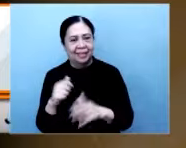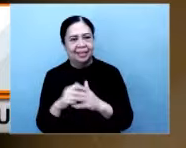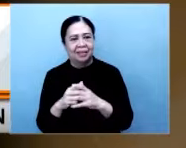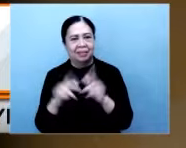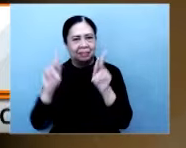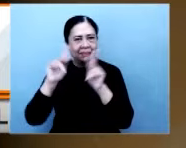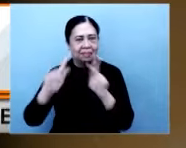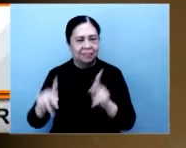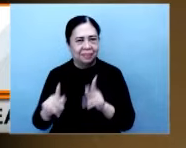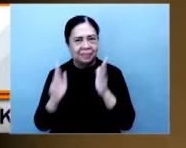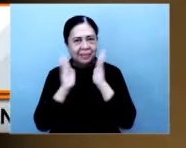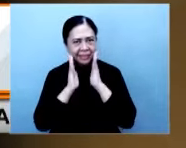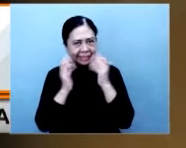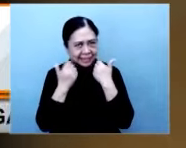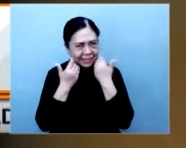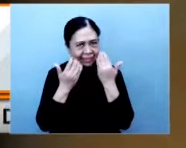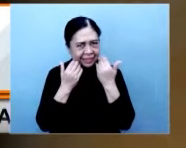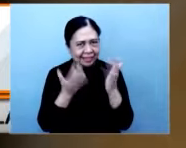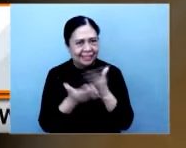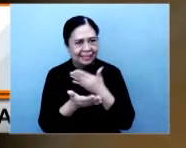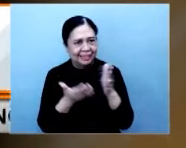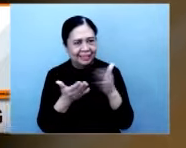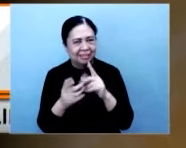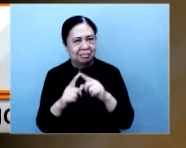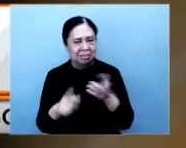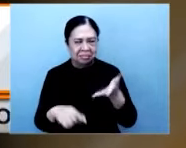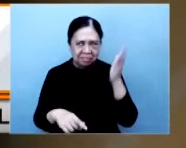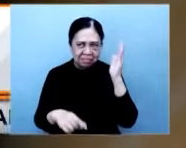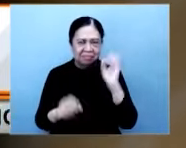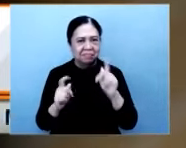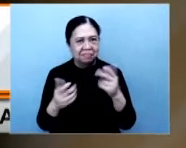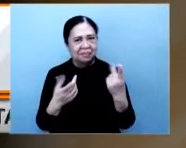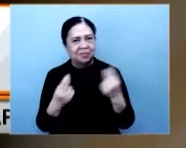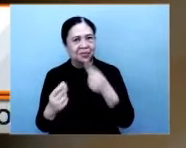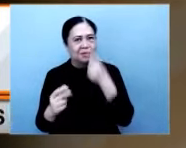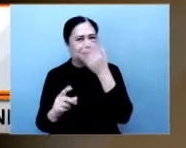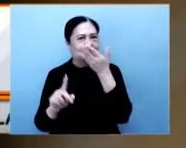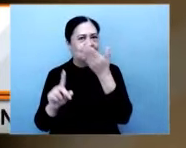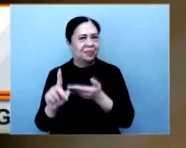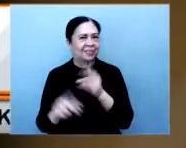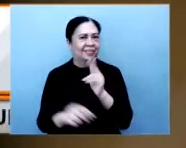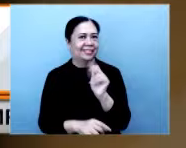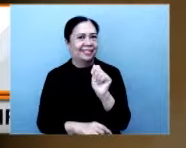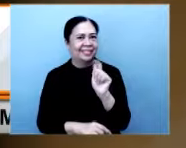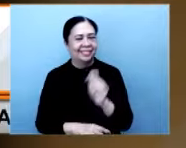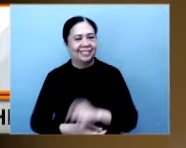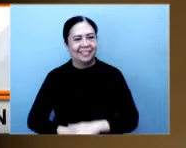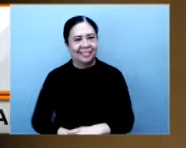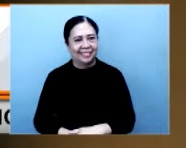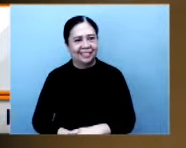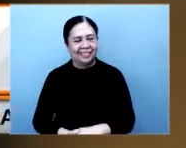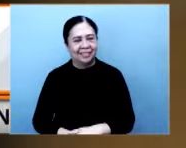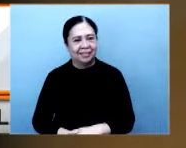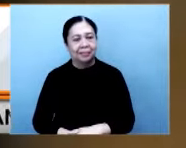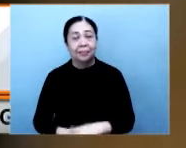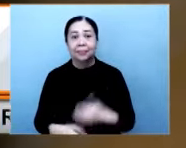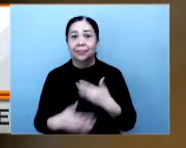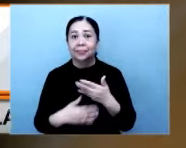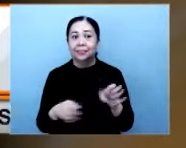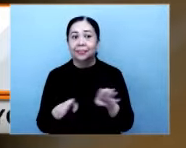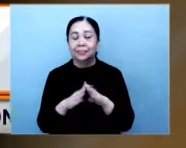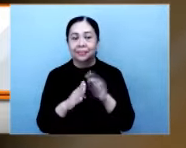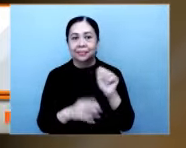raw si Alden sa kanyang pagkanta pero game niya pa rin itong ginawa para kay Kat. Nagtambal si na Alden at Kat